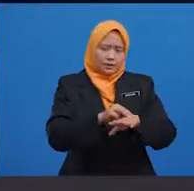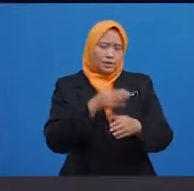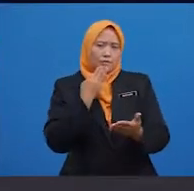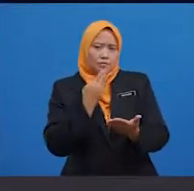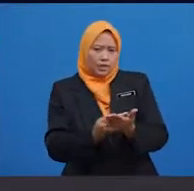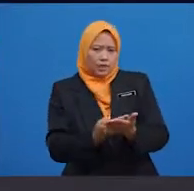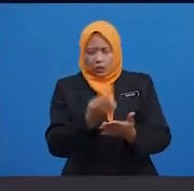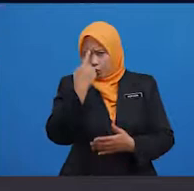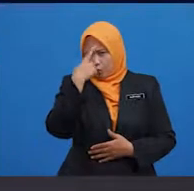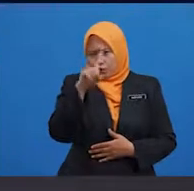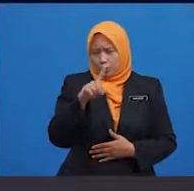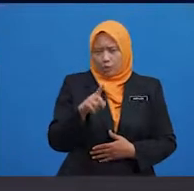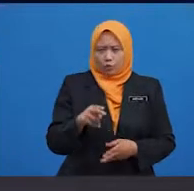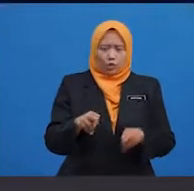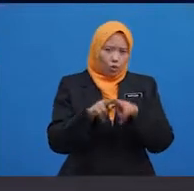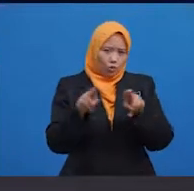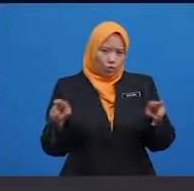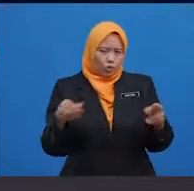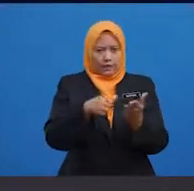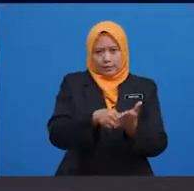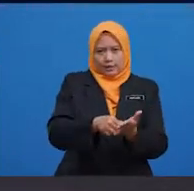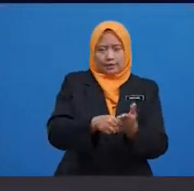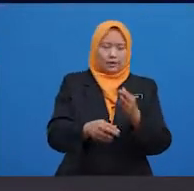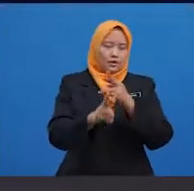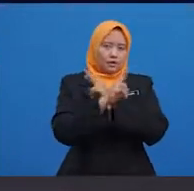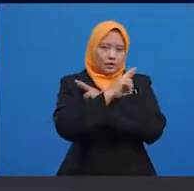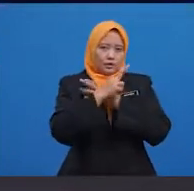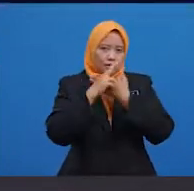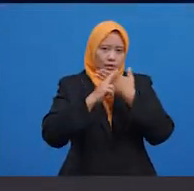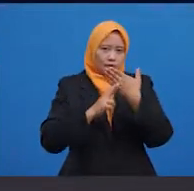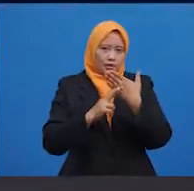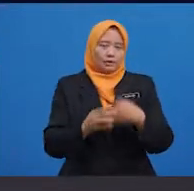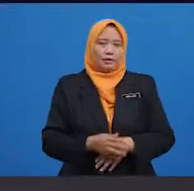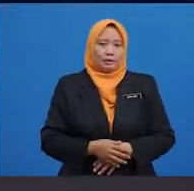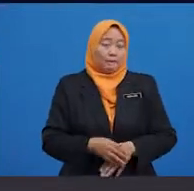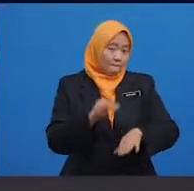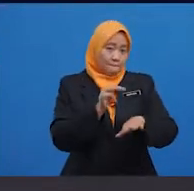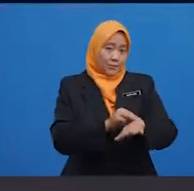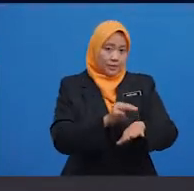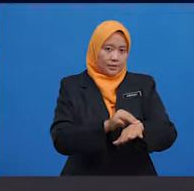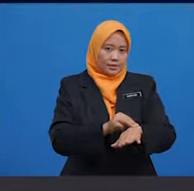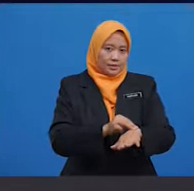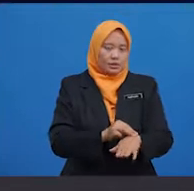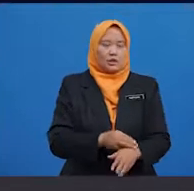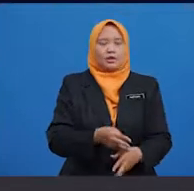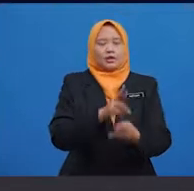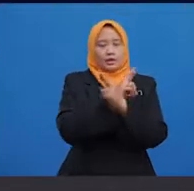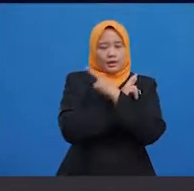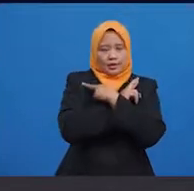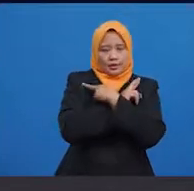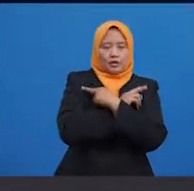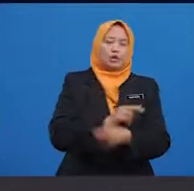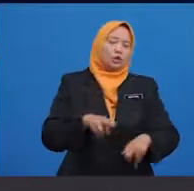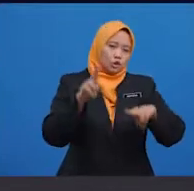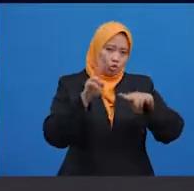Masa yang paling baik untuk mengukur tekanan darah adalah semasa anda rehat dalam keadaan duduk